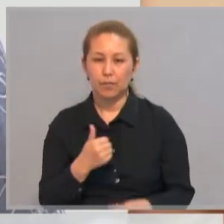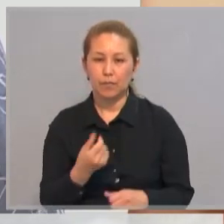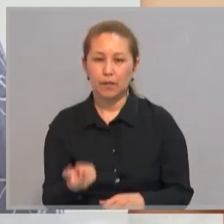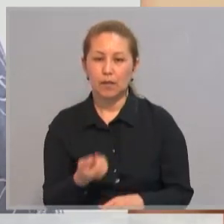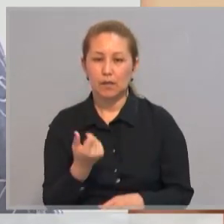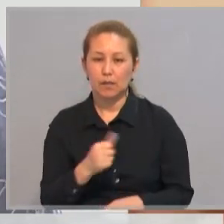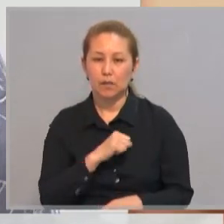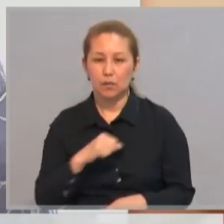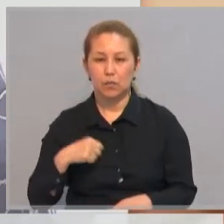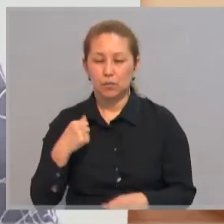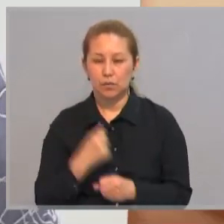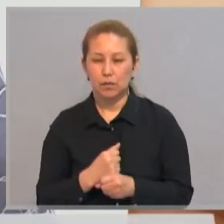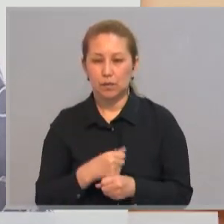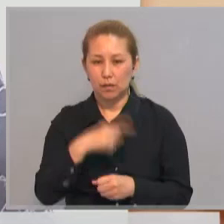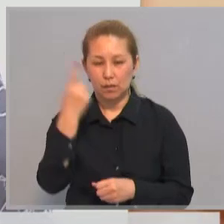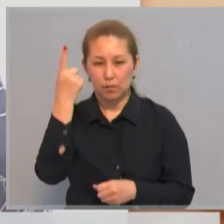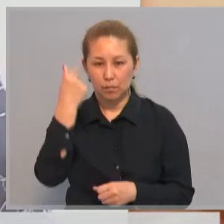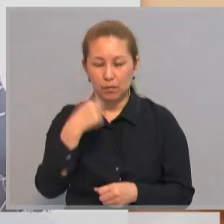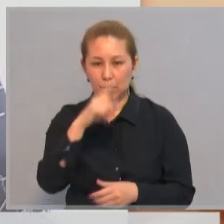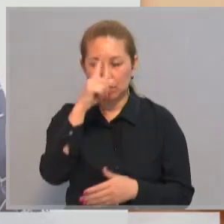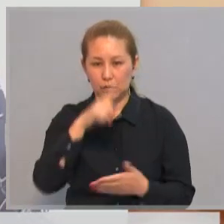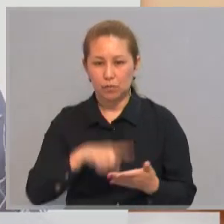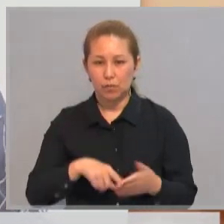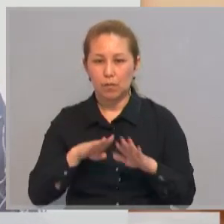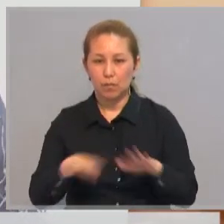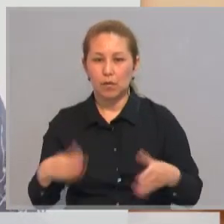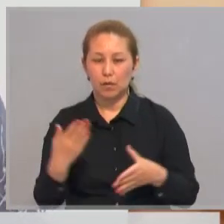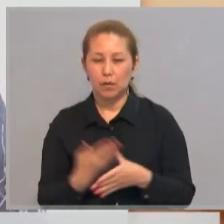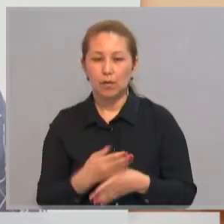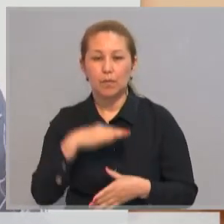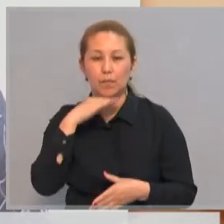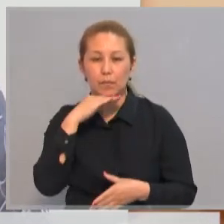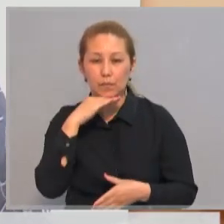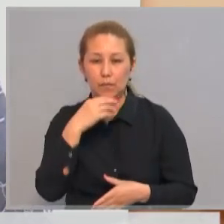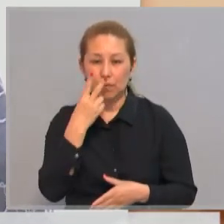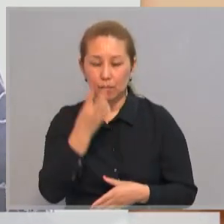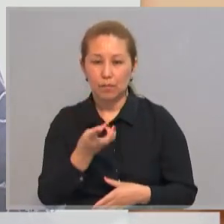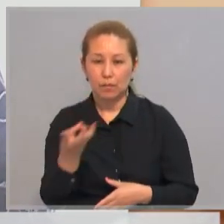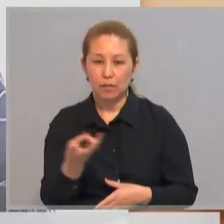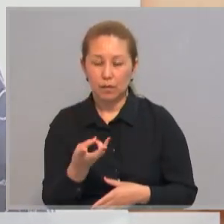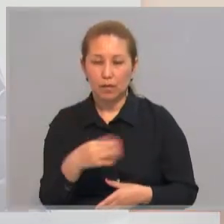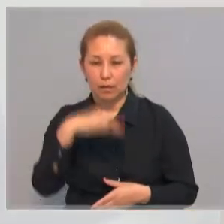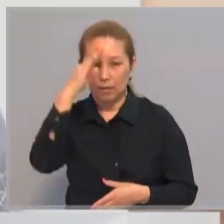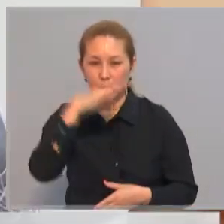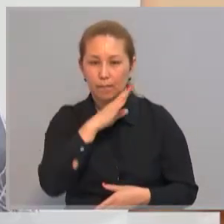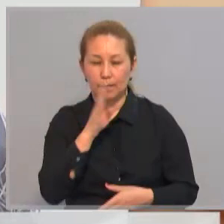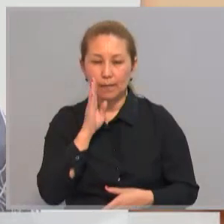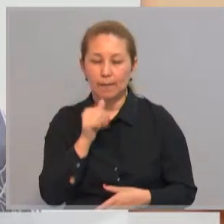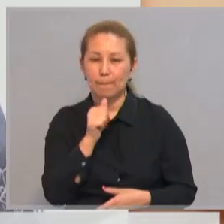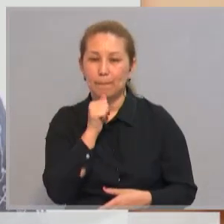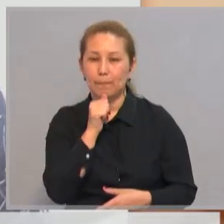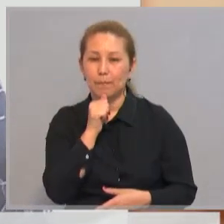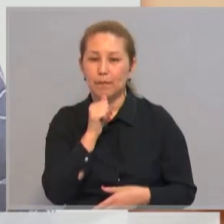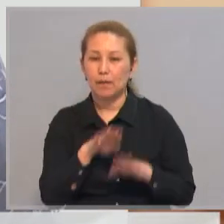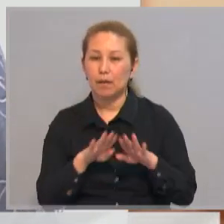кішкене оның да жағдайын түсініп, балаға кішкене көмек көрсетуді ұсынған болар едім ата-анаға. Мысалға,